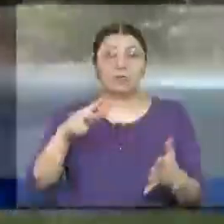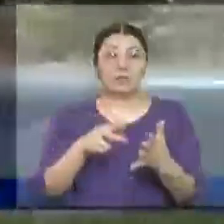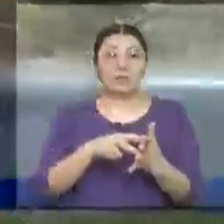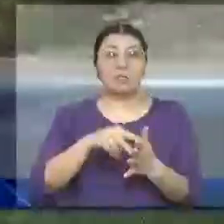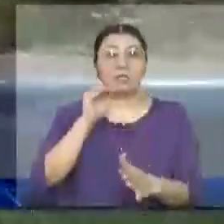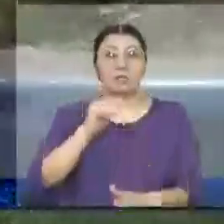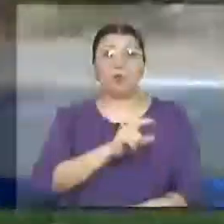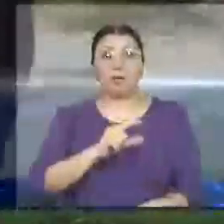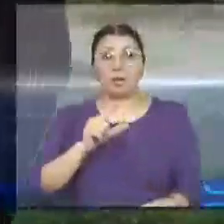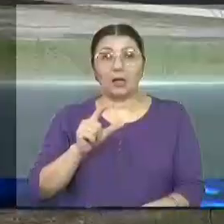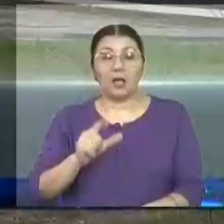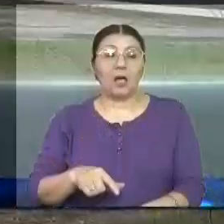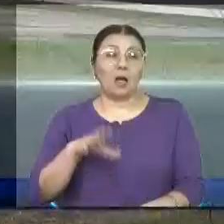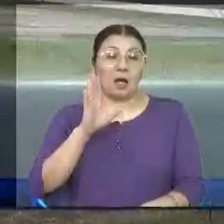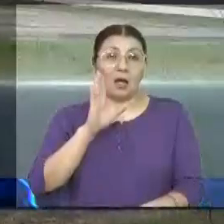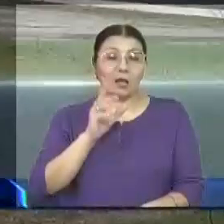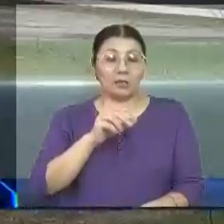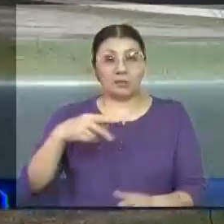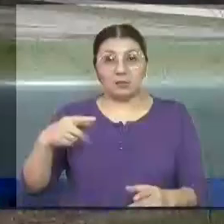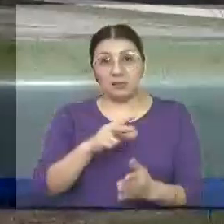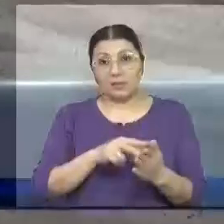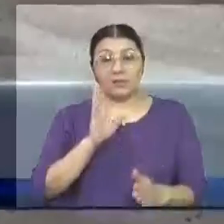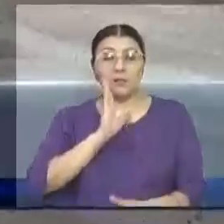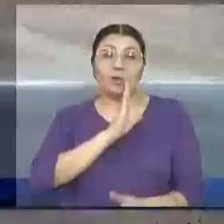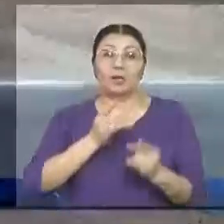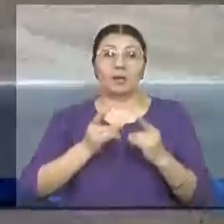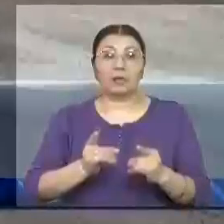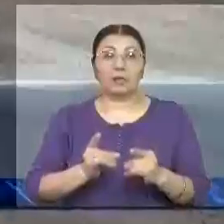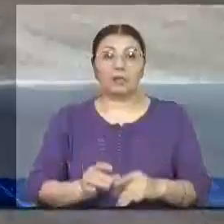ана баласын бауырына алады. Нұрбол Жауынбаев, Мержан Аманжолов, Ақтөбе телеарнасы.